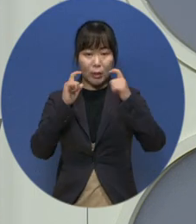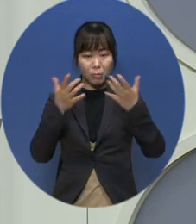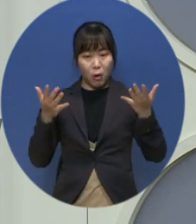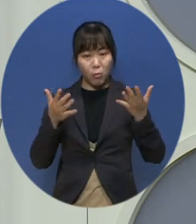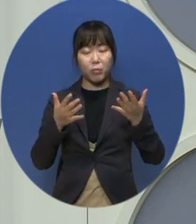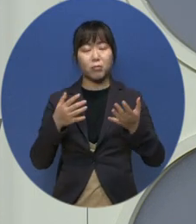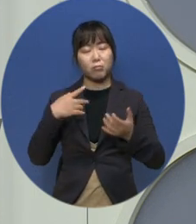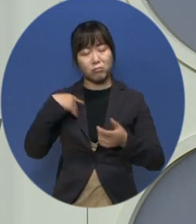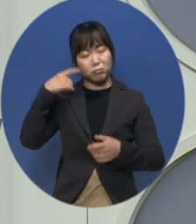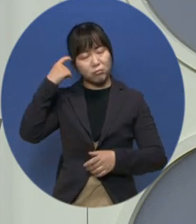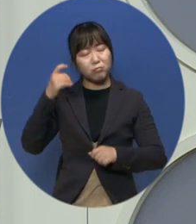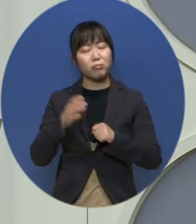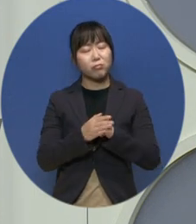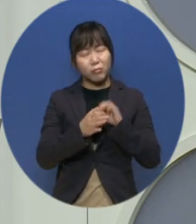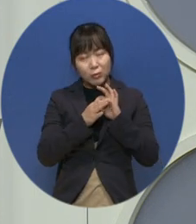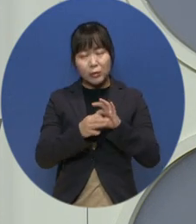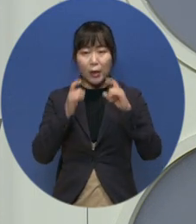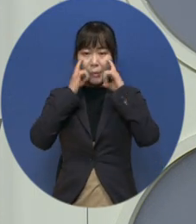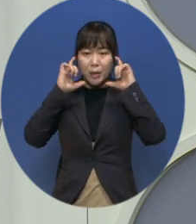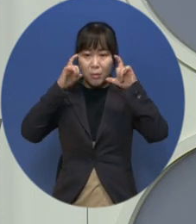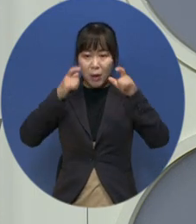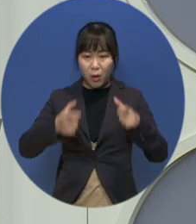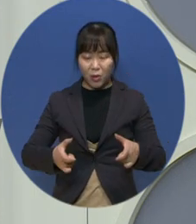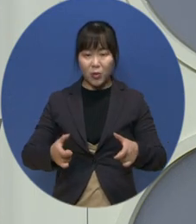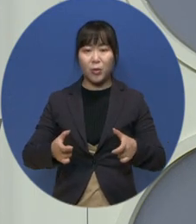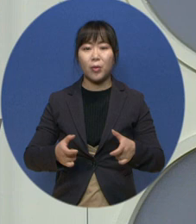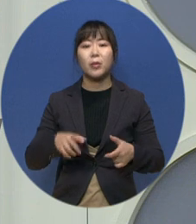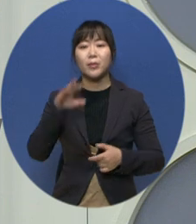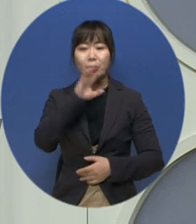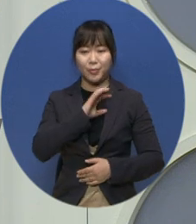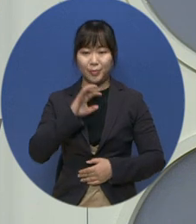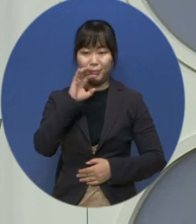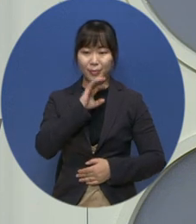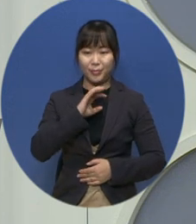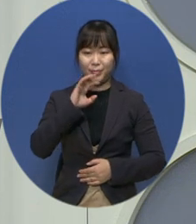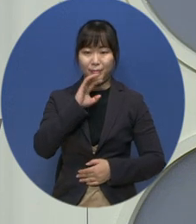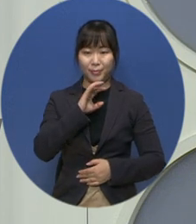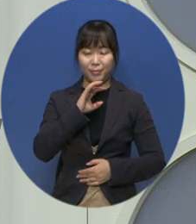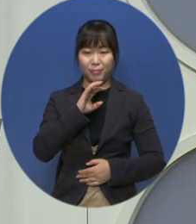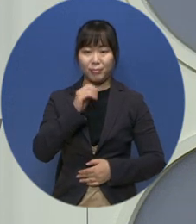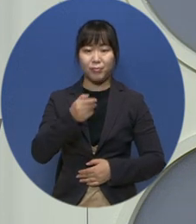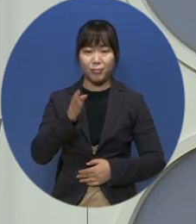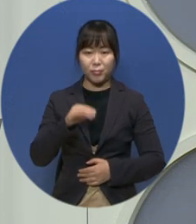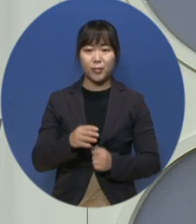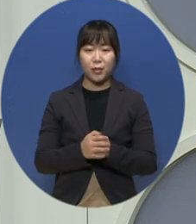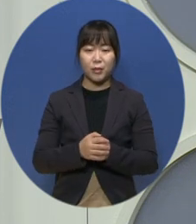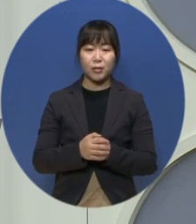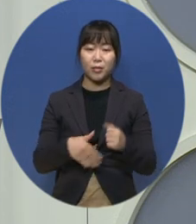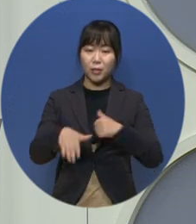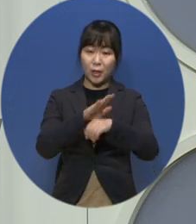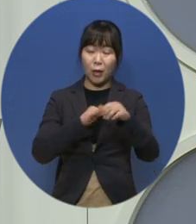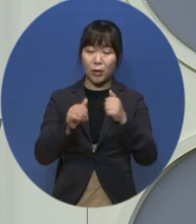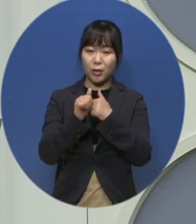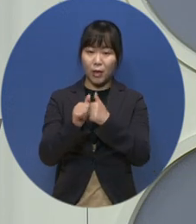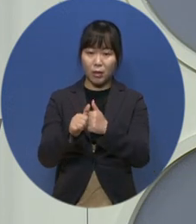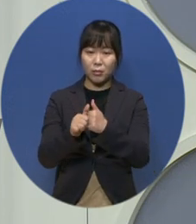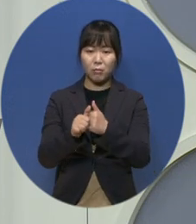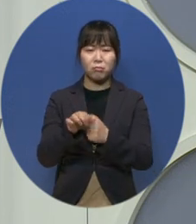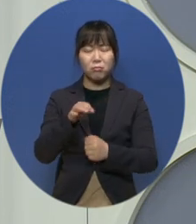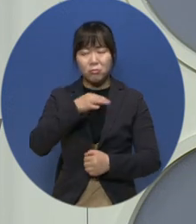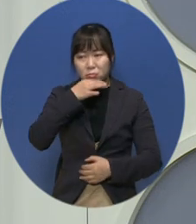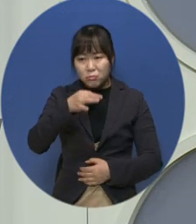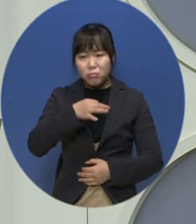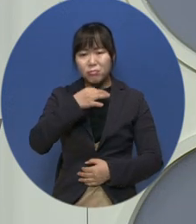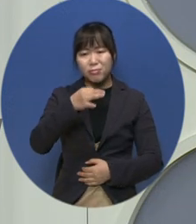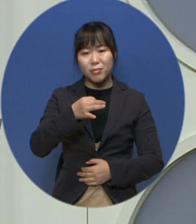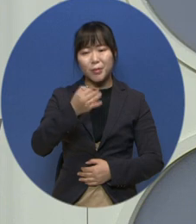없다라고 생각을 했으니까 그 다음부터는 이제 마스크 벗고 이렇게 연습을 하고 그러는데 경우에 따라서 이제 연습을 하다 기침이 나온다든가